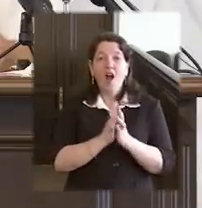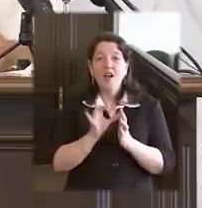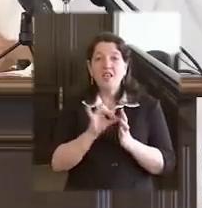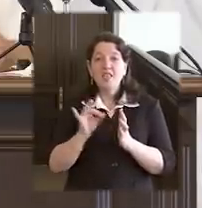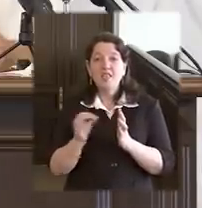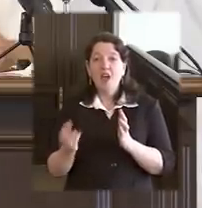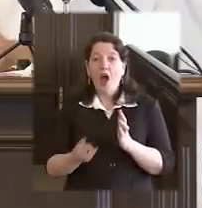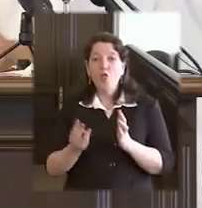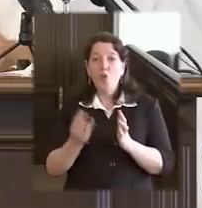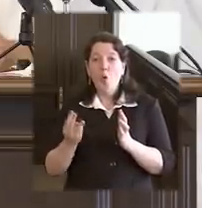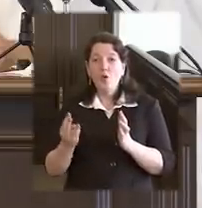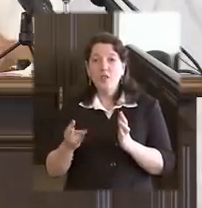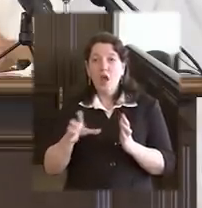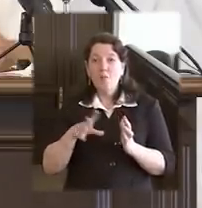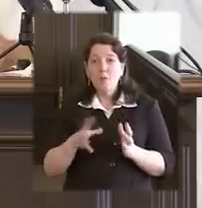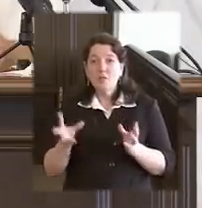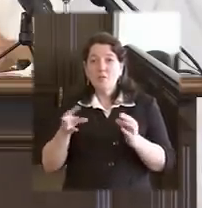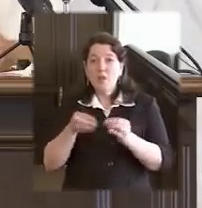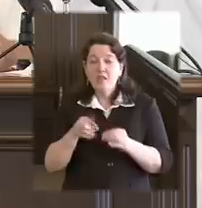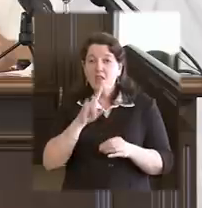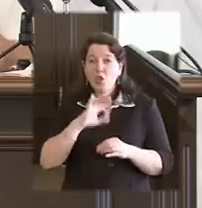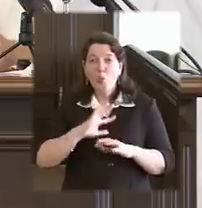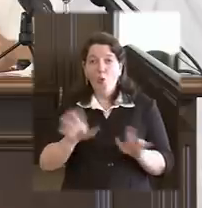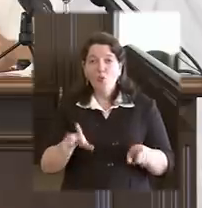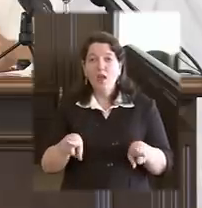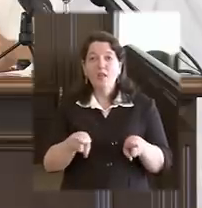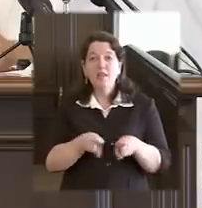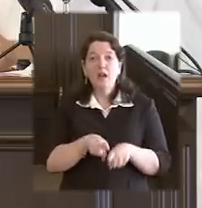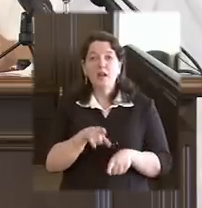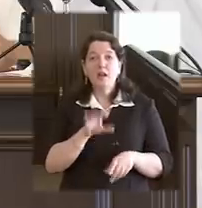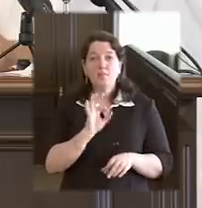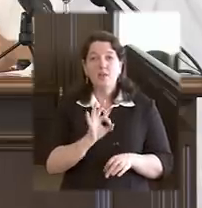терпят быть в одном доме, так правосудие